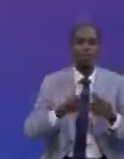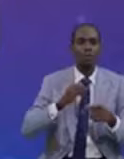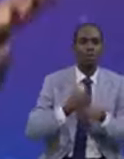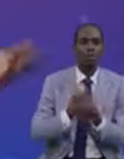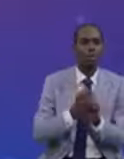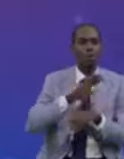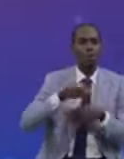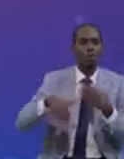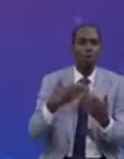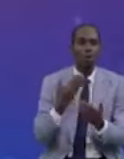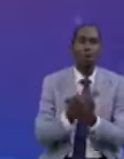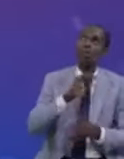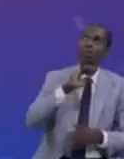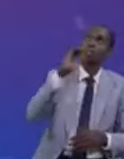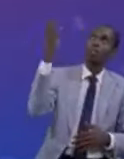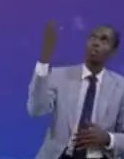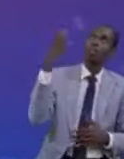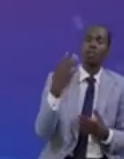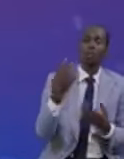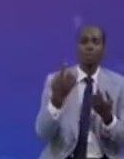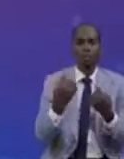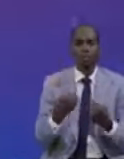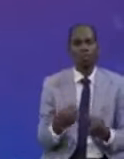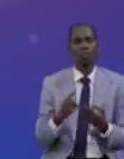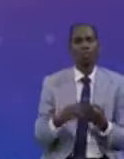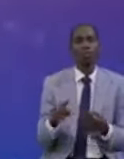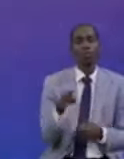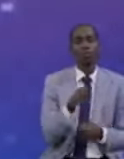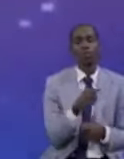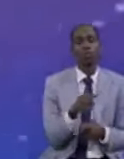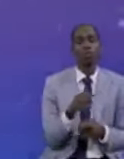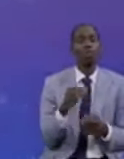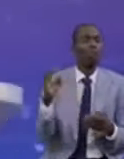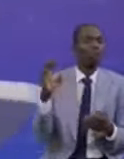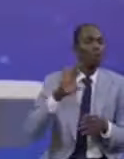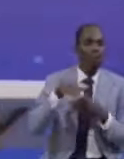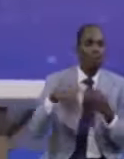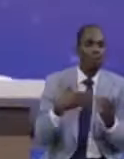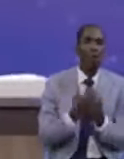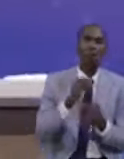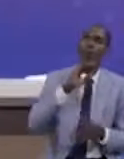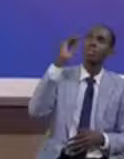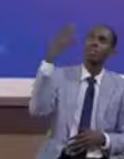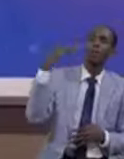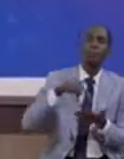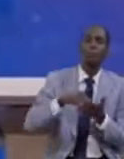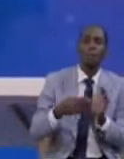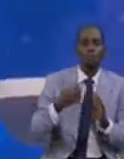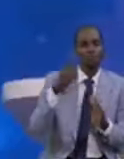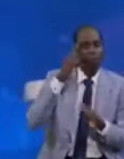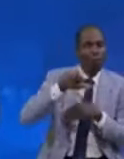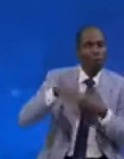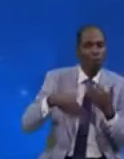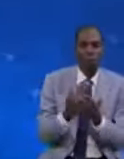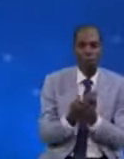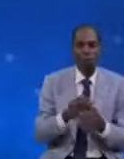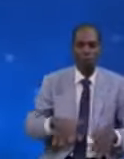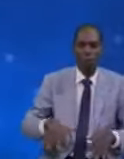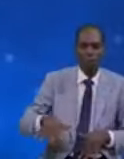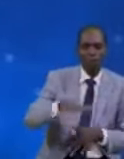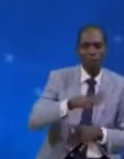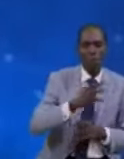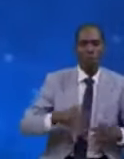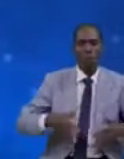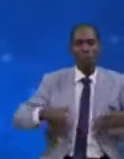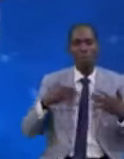toutes sortes de grâces tout sort de grâce que chaque domain de ta vie qui a besoin de la touche de la grâce la